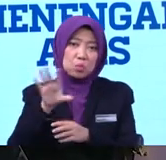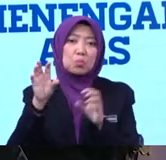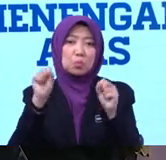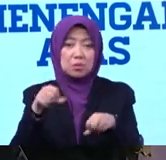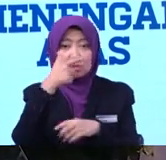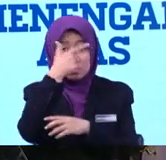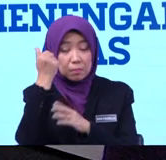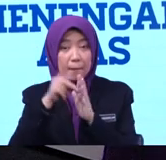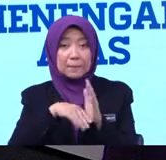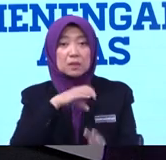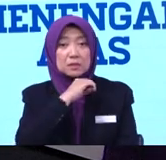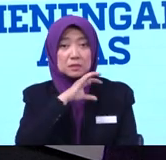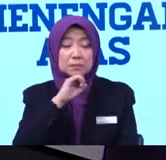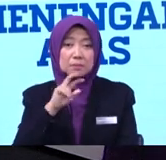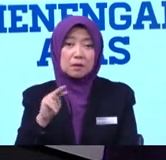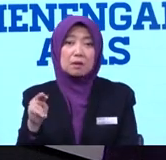tanah